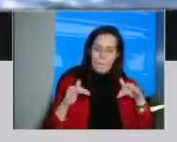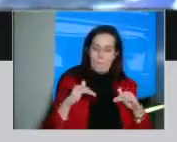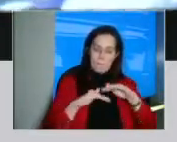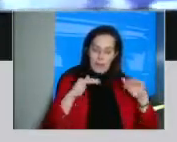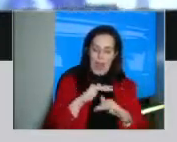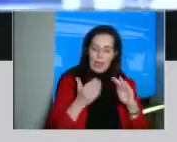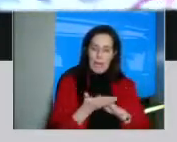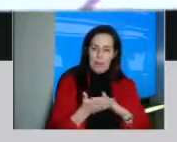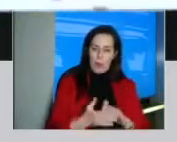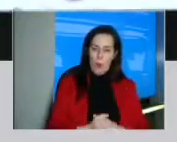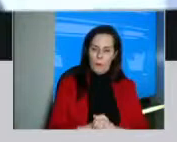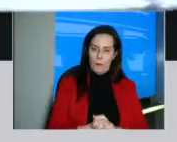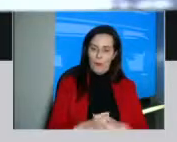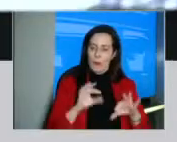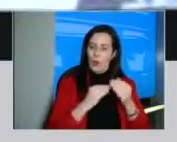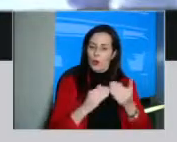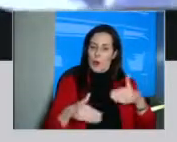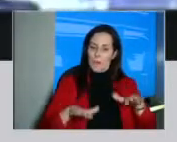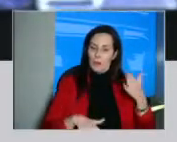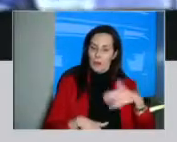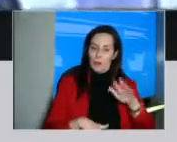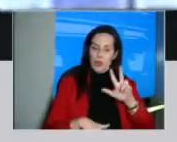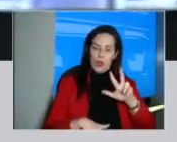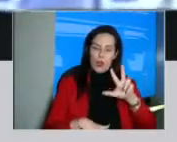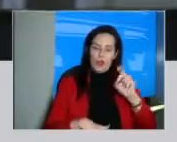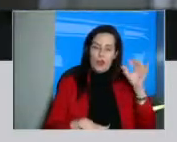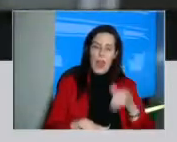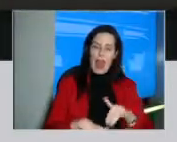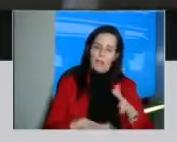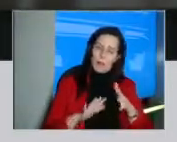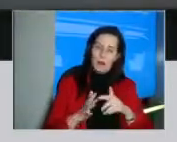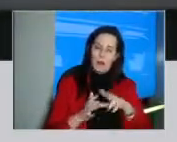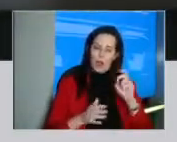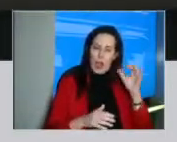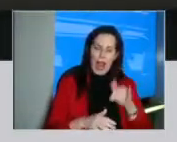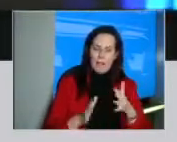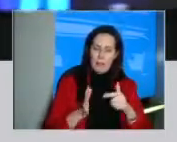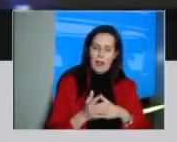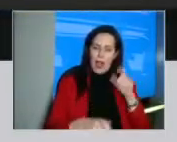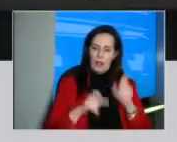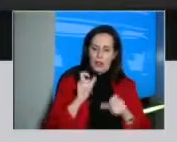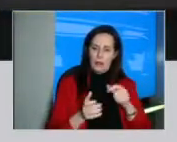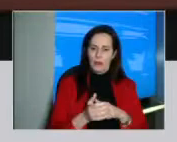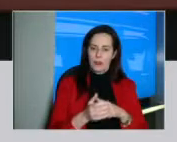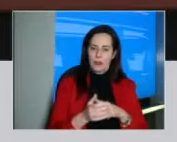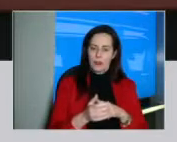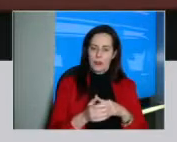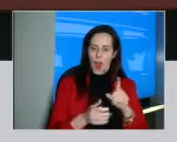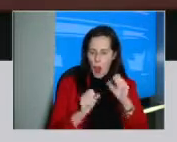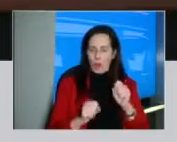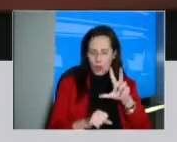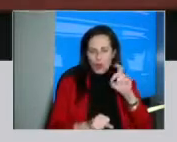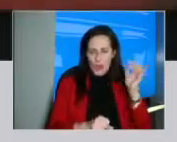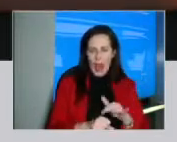החסימה וכדומה. בבחירות הקודמות מנדט היה כ-30 ומשהו אלף קולות. לא רוצה... לא הכנתי את עצמי, אז אל תתפסו אותי